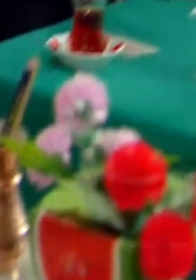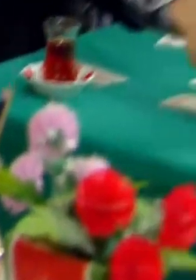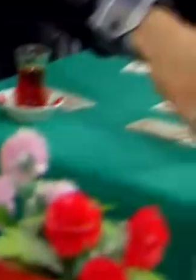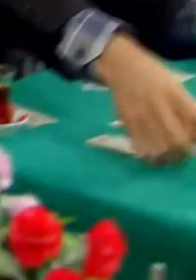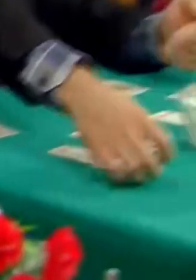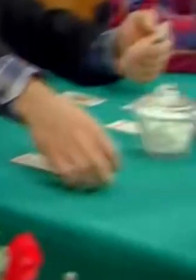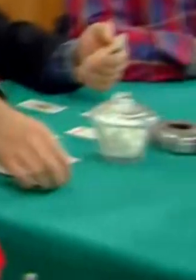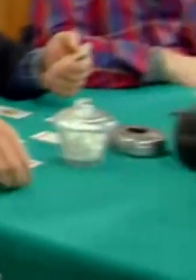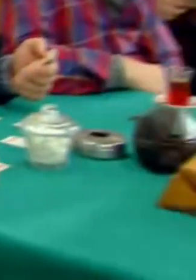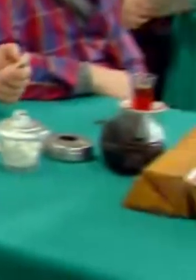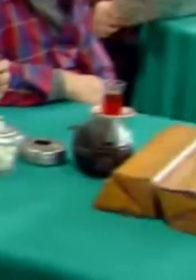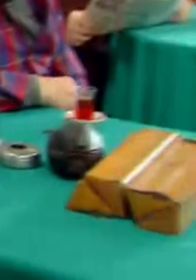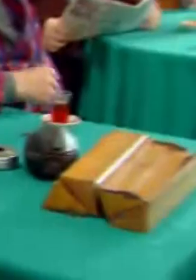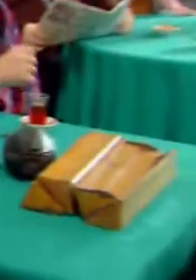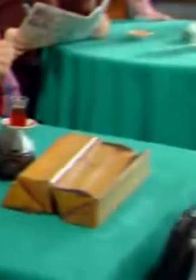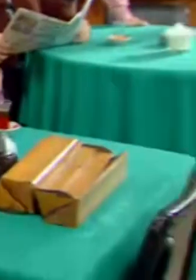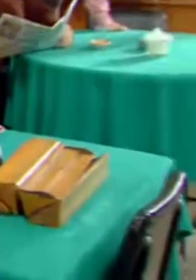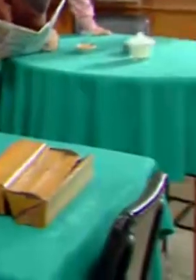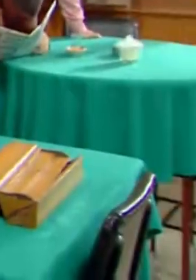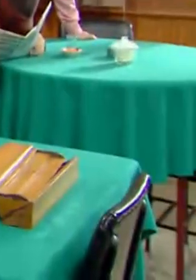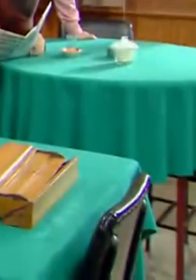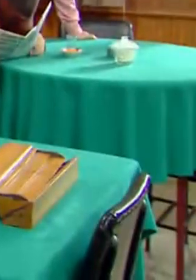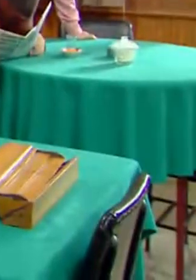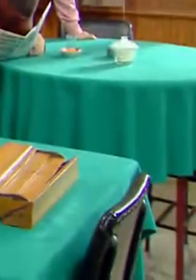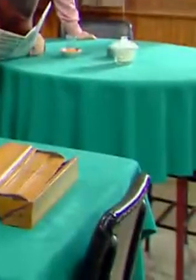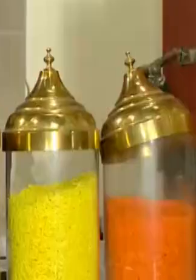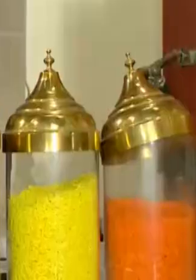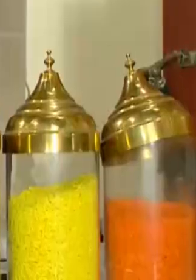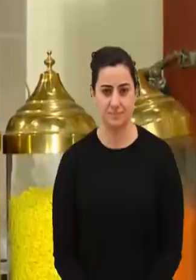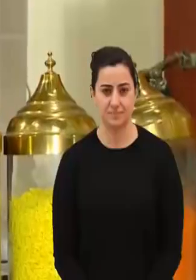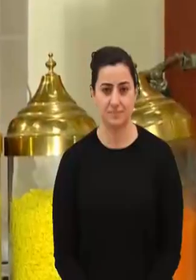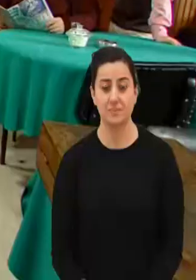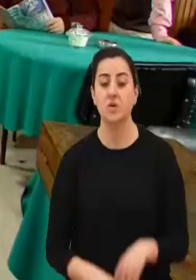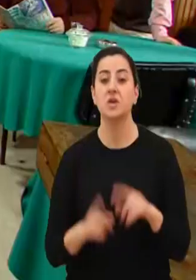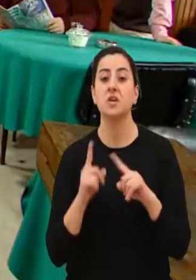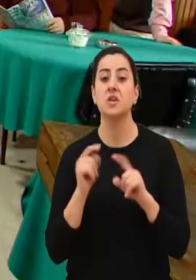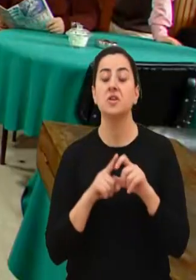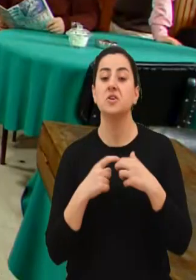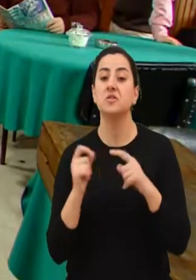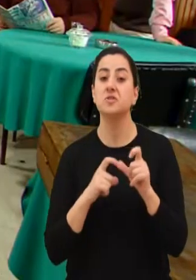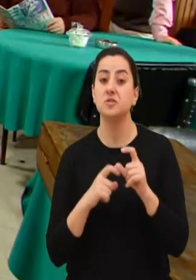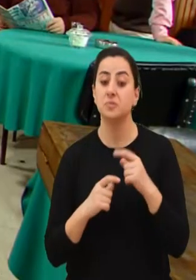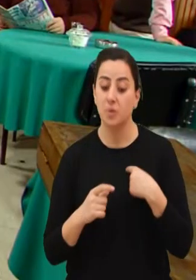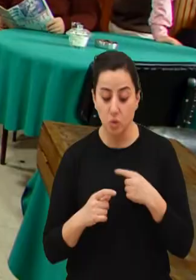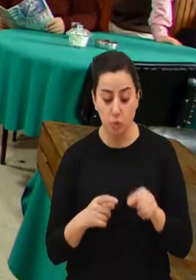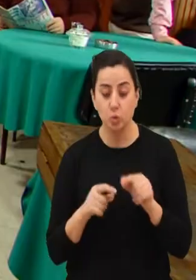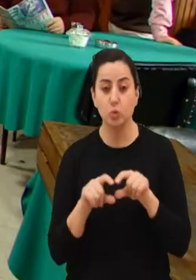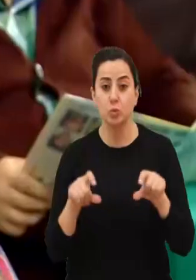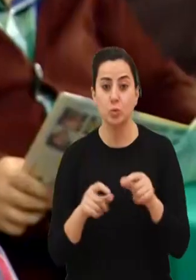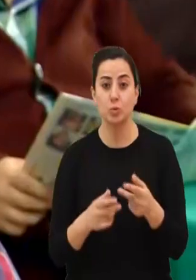Mesut tezgahta kupon dolduruyor. Alper masada fal açıyor. İdris de çayını İdris, içiyor. Bu sefer çok sağlam kupon yaptın